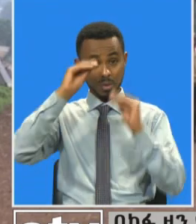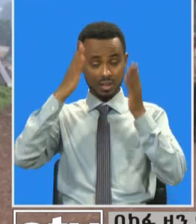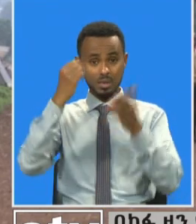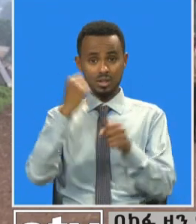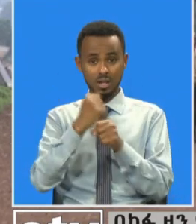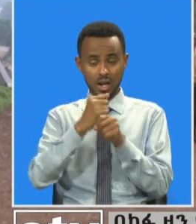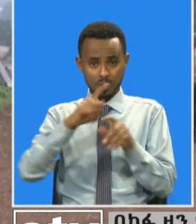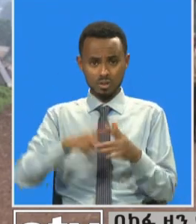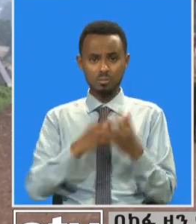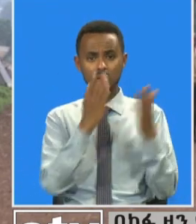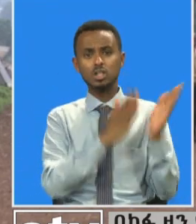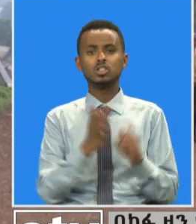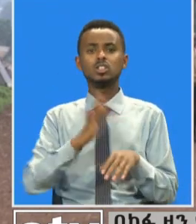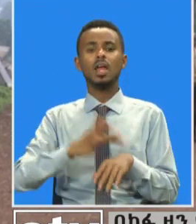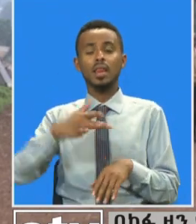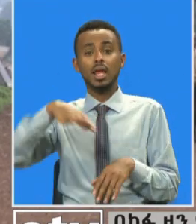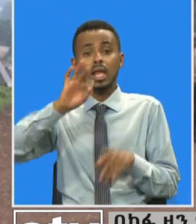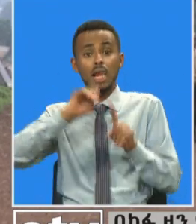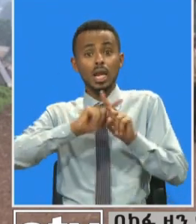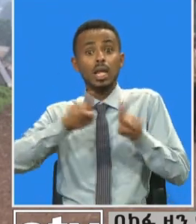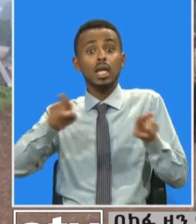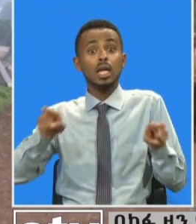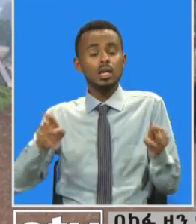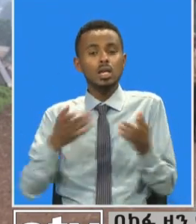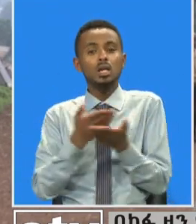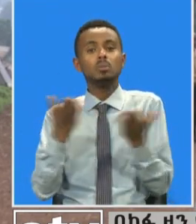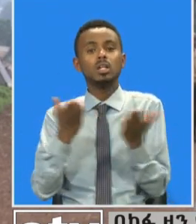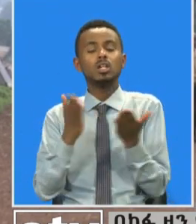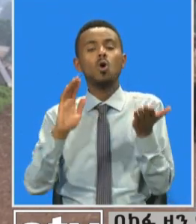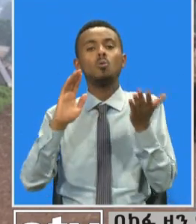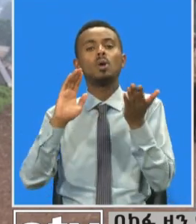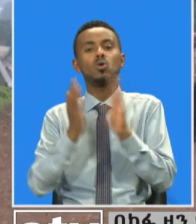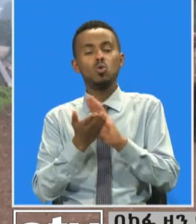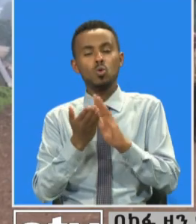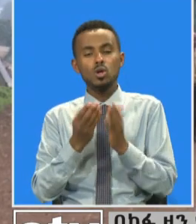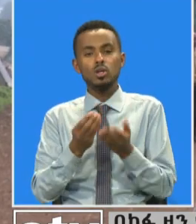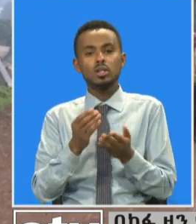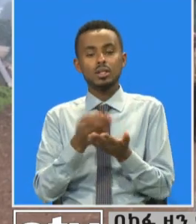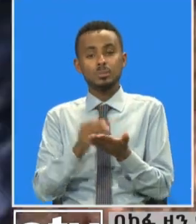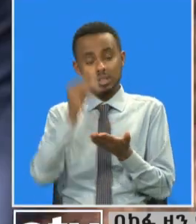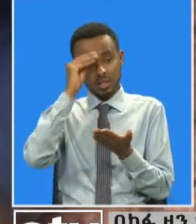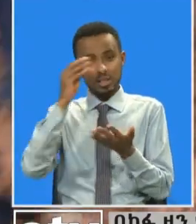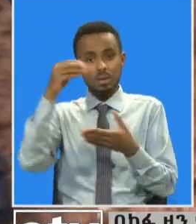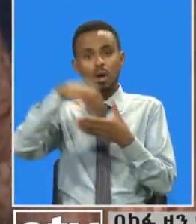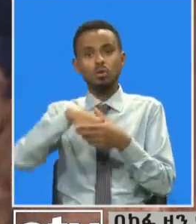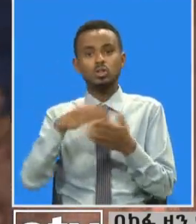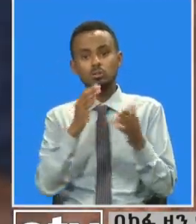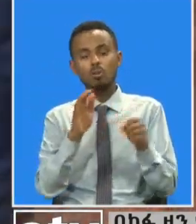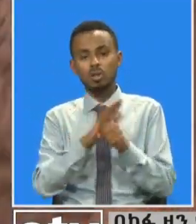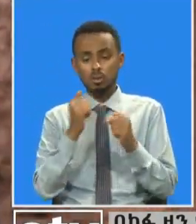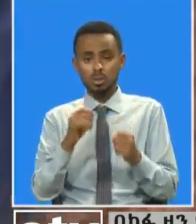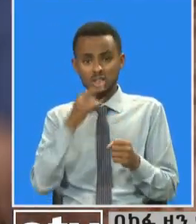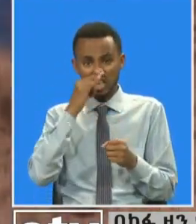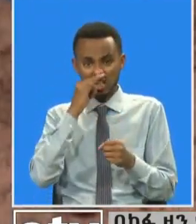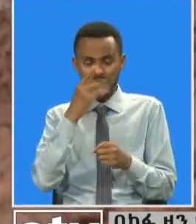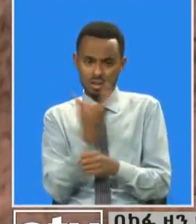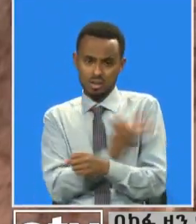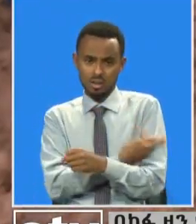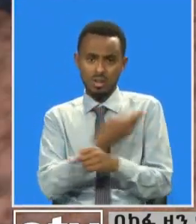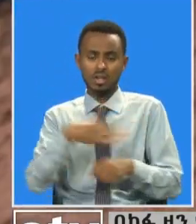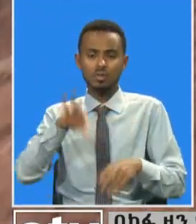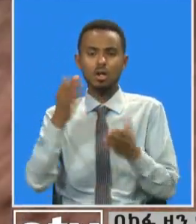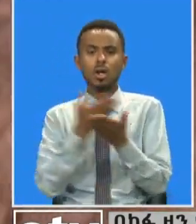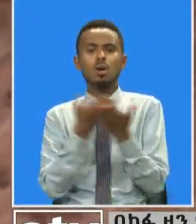ስራ ለማስጀመር ዝግጅት ላይ እንገኛለን። ግን በየትኛው መልኩ የትምህርት ግብዓቶችን ማሟላት ትችላለን? በዚህ ሰዓት ለህፃናት ክትባት ያስፈልጋል።